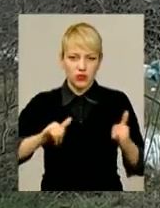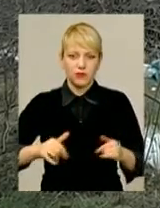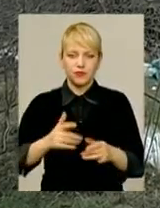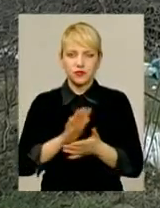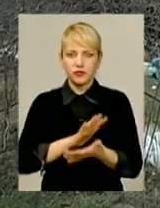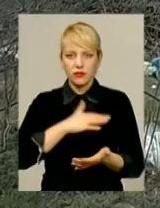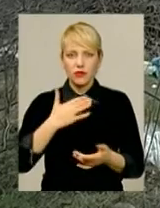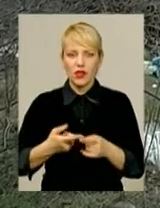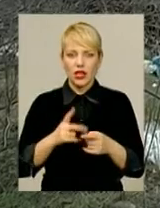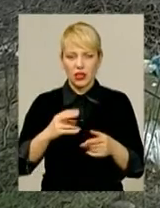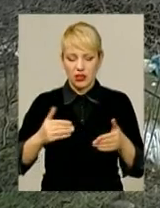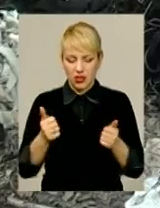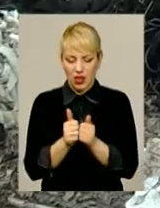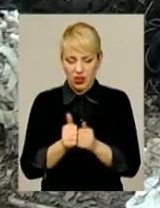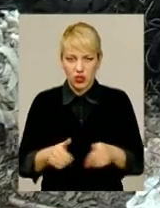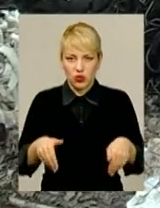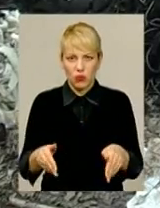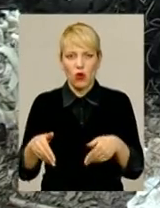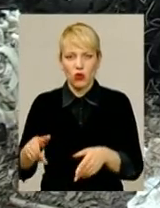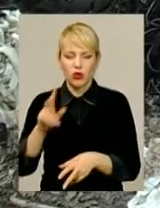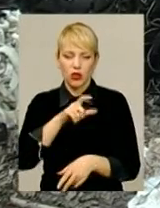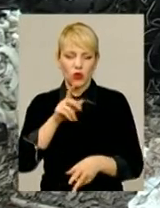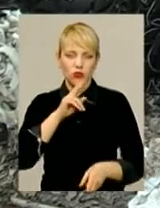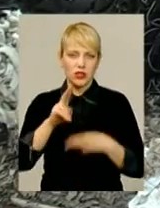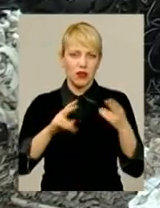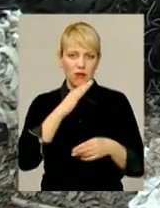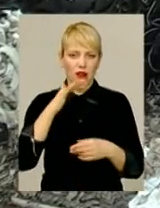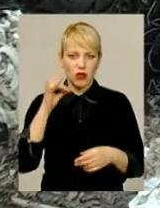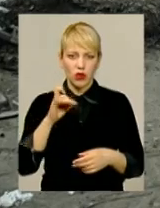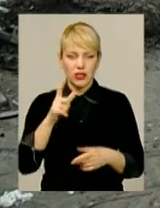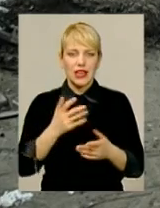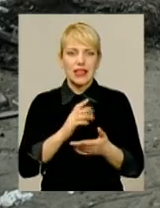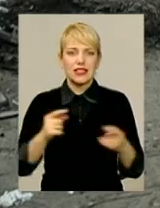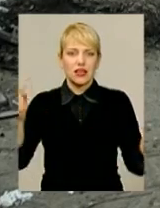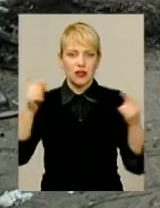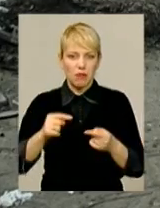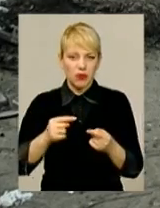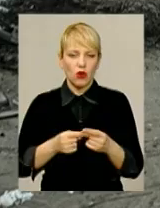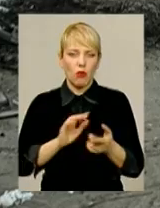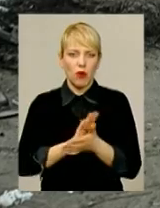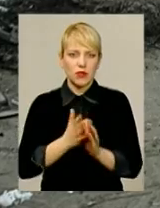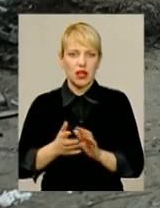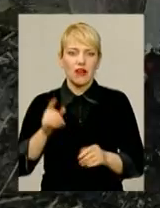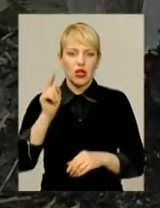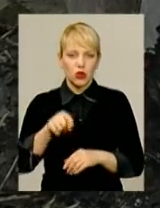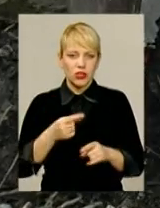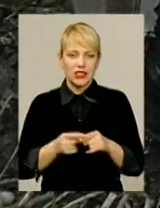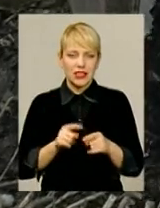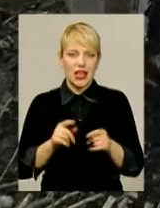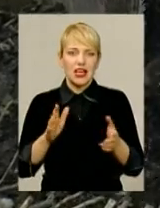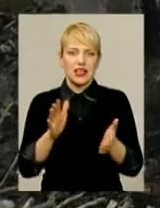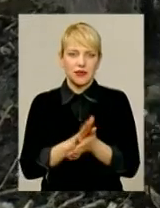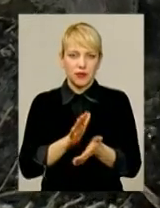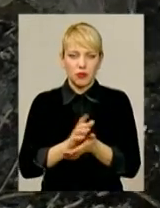із городами, люди скаржились не раз. І нарешті, за збігом обставин, саме тоді, коли ми знімали цей репортаж, стихійне звалище